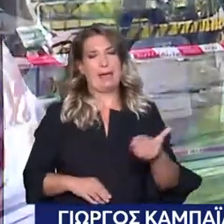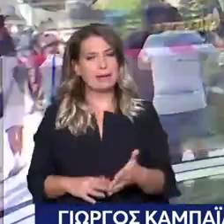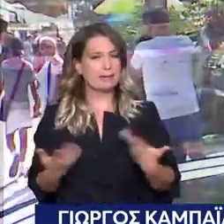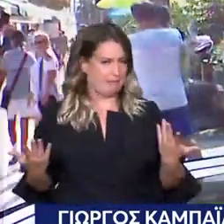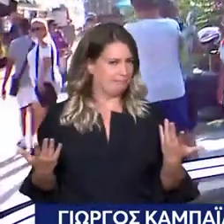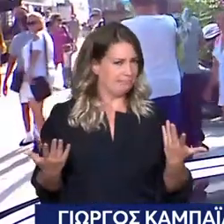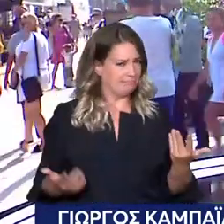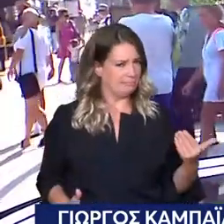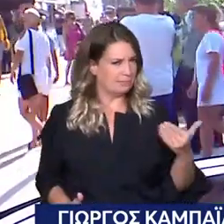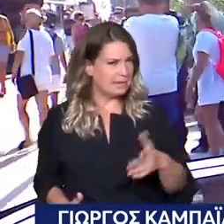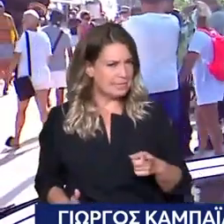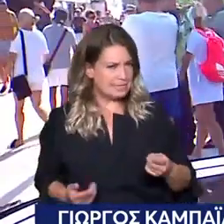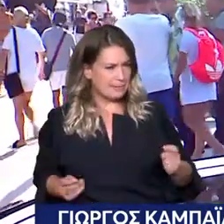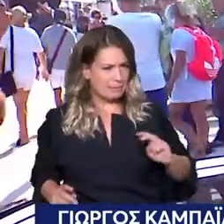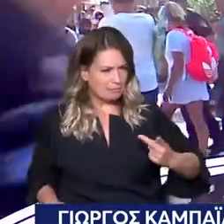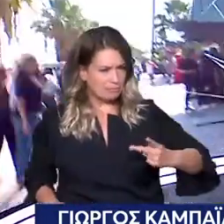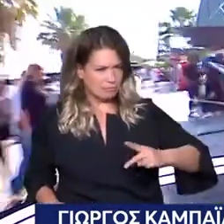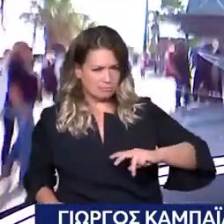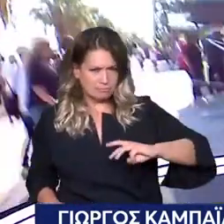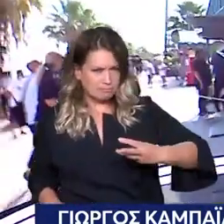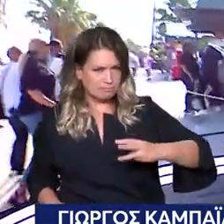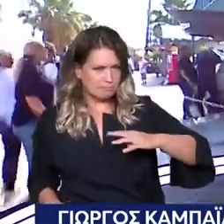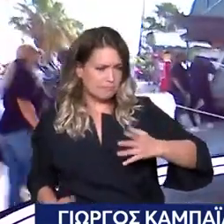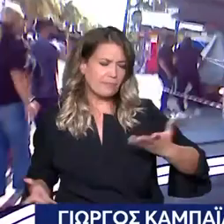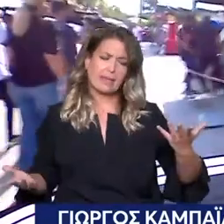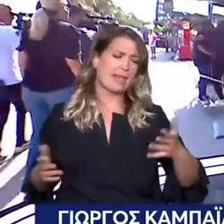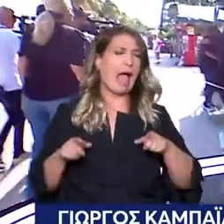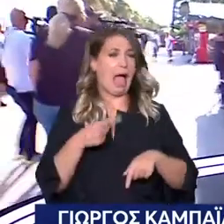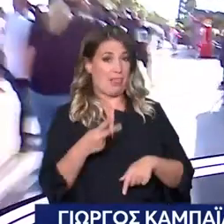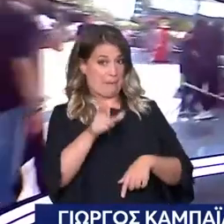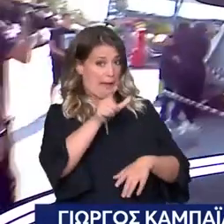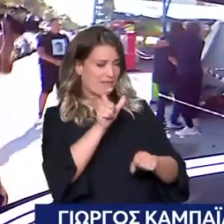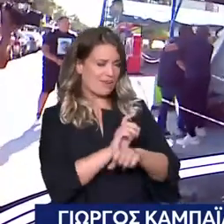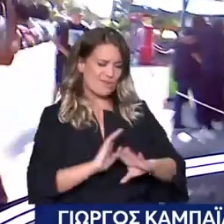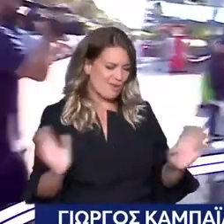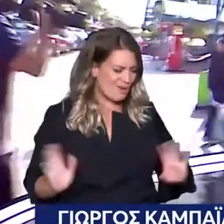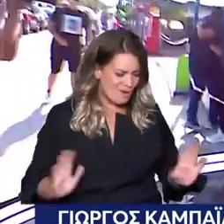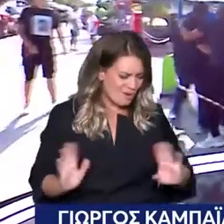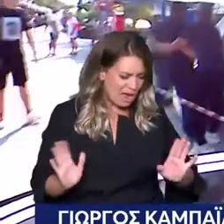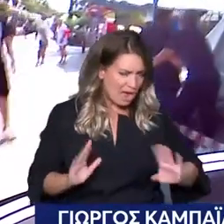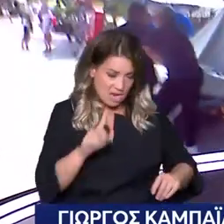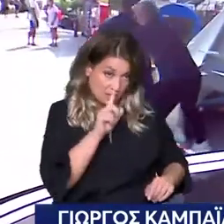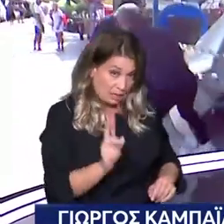λοιπά. Έντονες πάλι. Τέλος πάντων, δεν είναι, κύριε Βαγγελάτο, δεν είναι το θέμα αυτό. Το θέμα είναι ότι